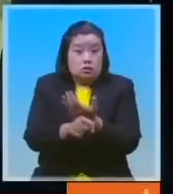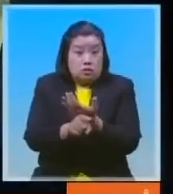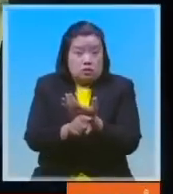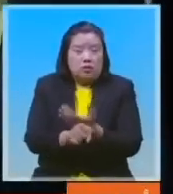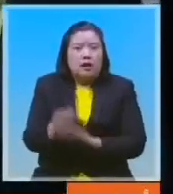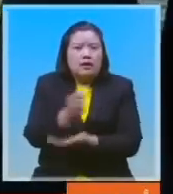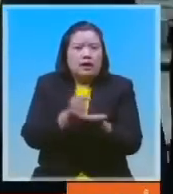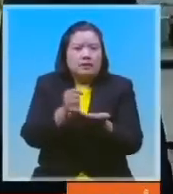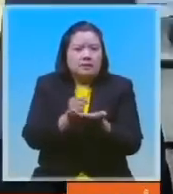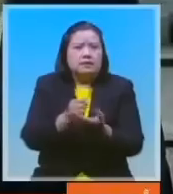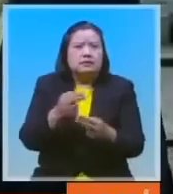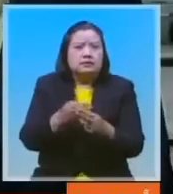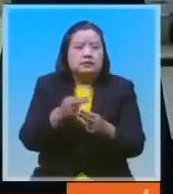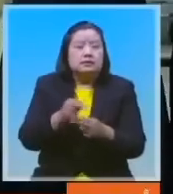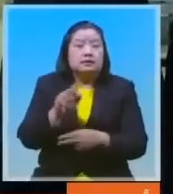อส่งออกไปประเทศไต้หวัน